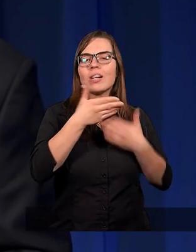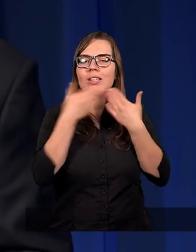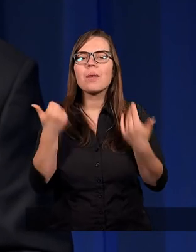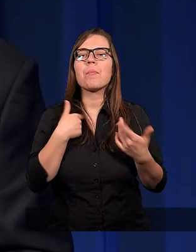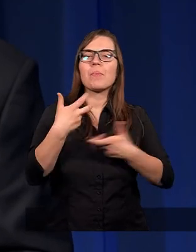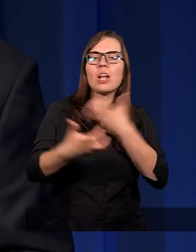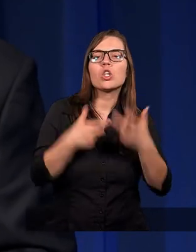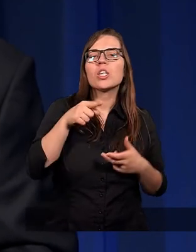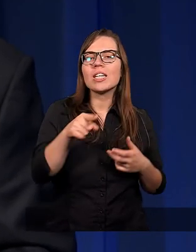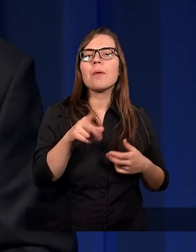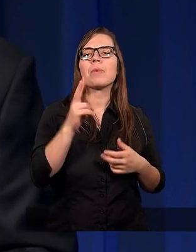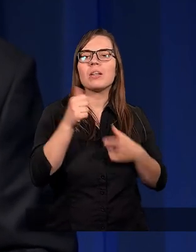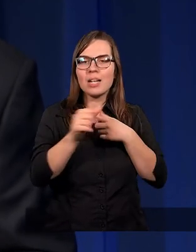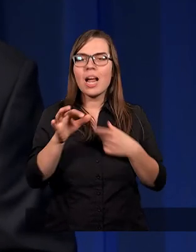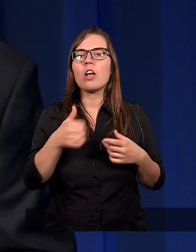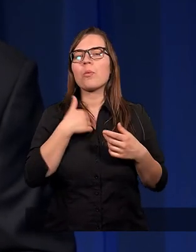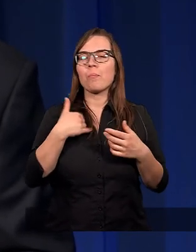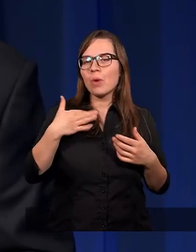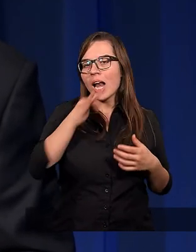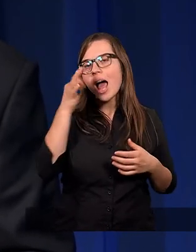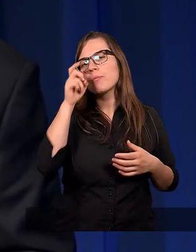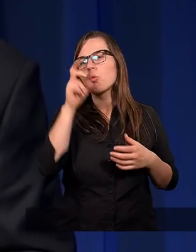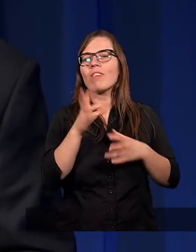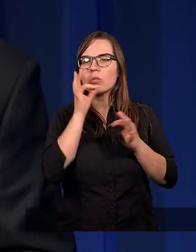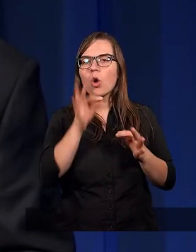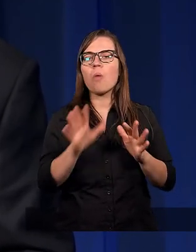czyni mnie tym, kim jeszcze nie jestem.